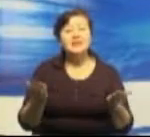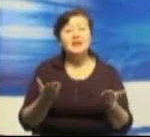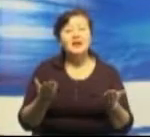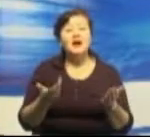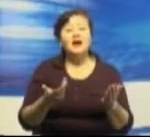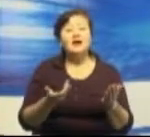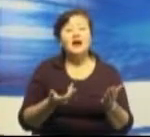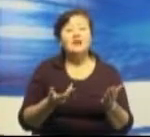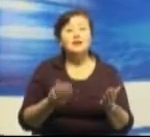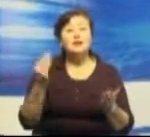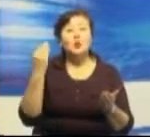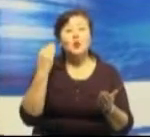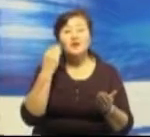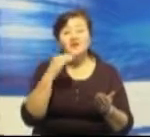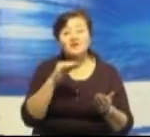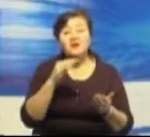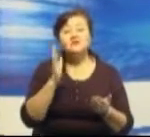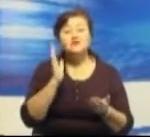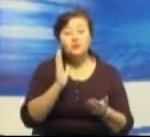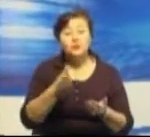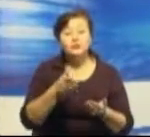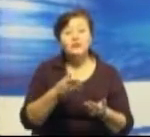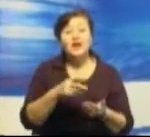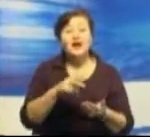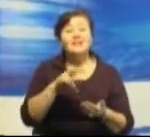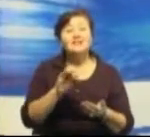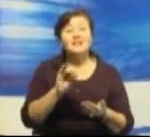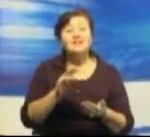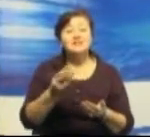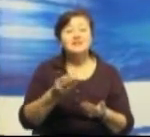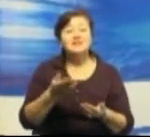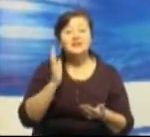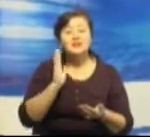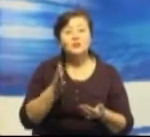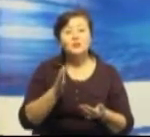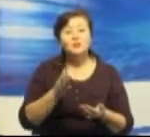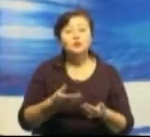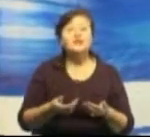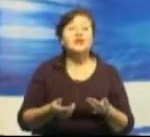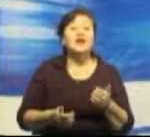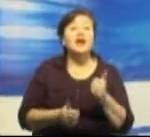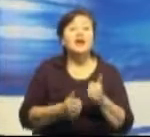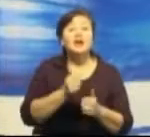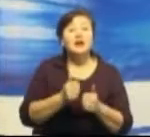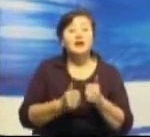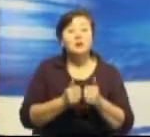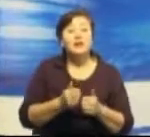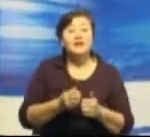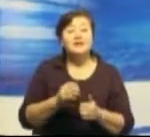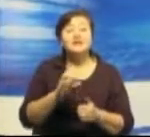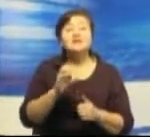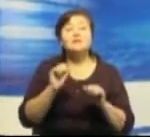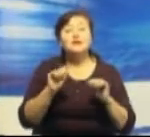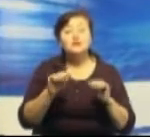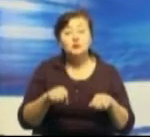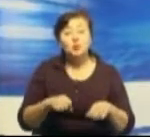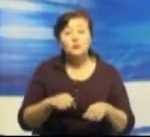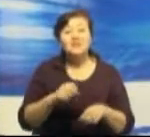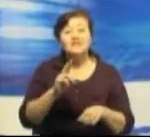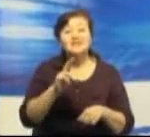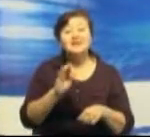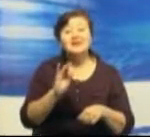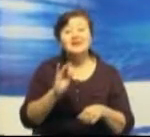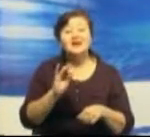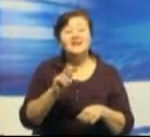мнению представителей высшей школы, это в первую очередь повысит конкурентоспособность нации. Ученые еще раз отметили, что ранее латиница